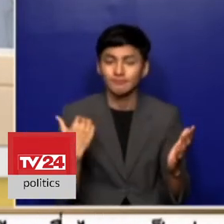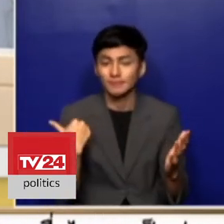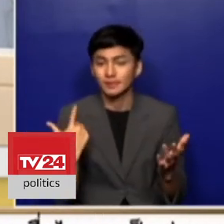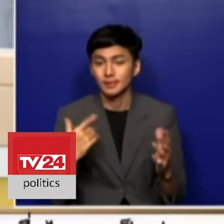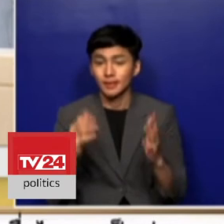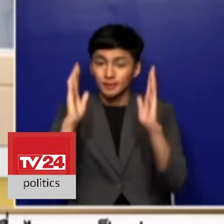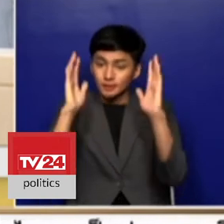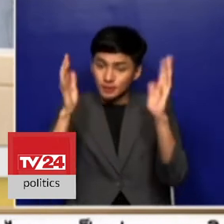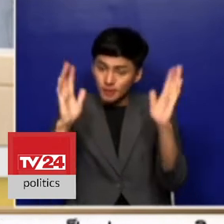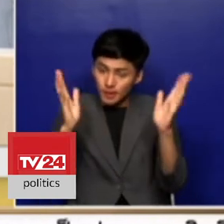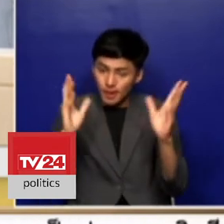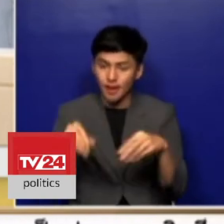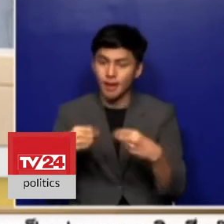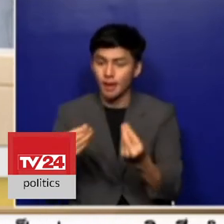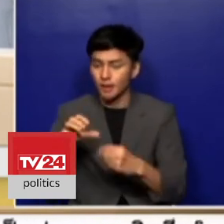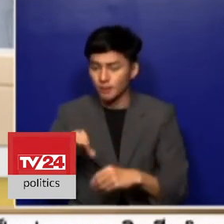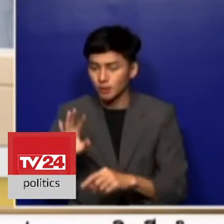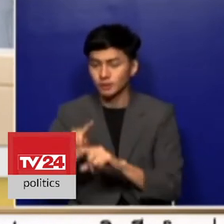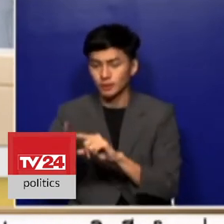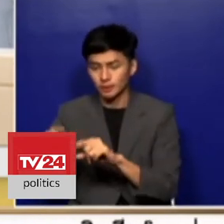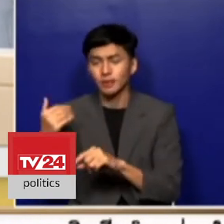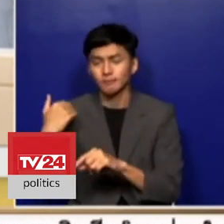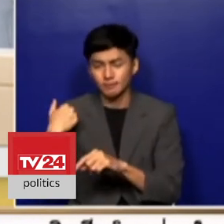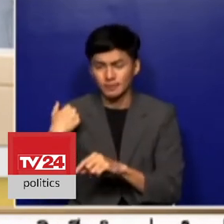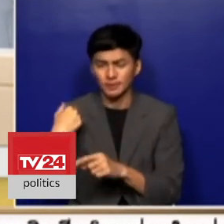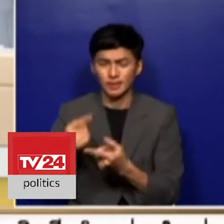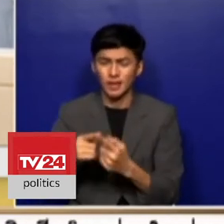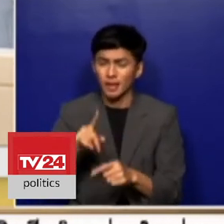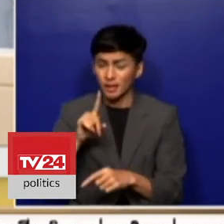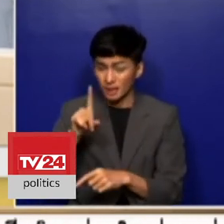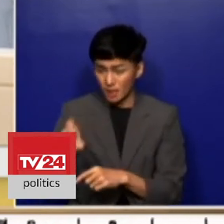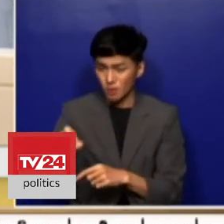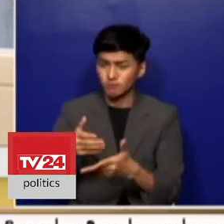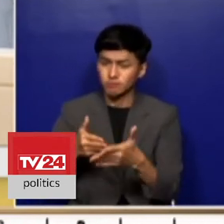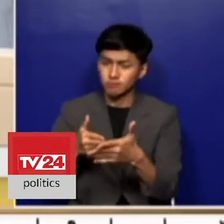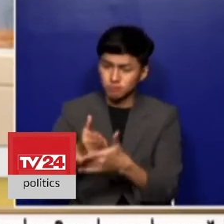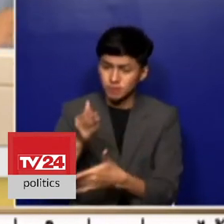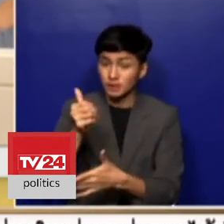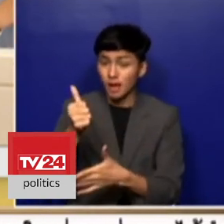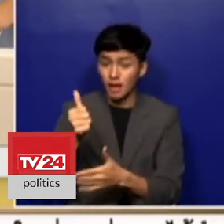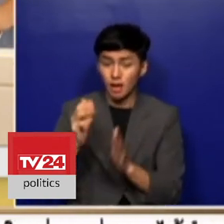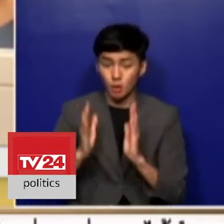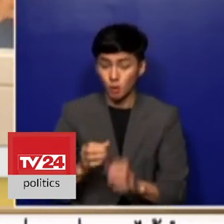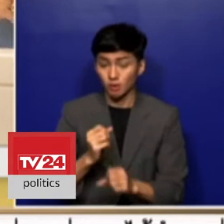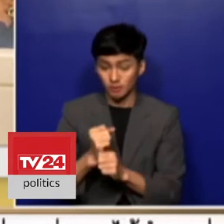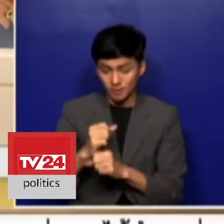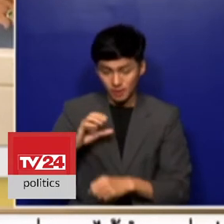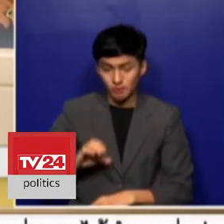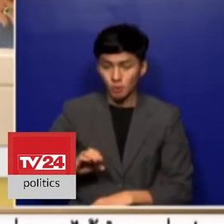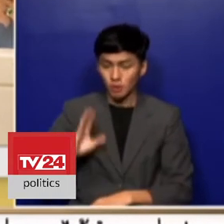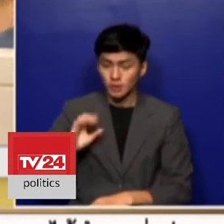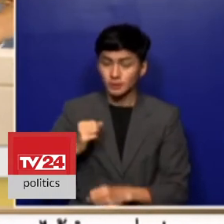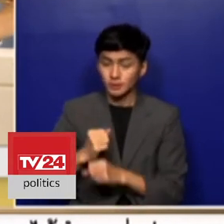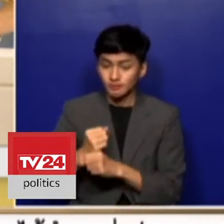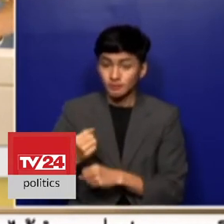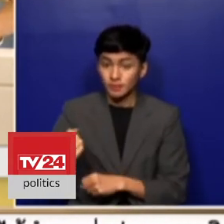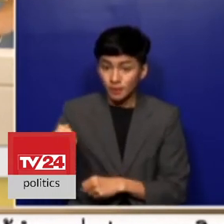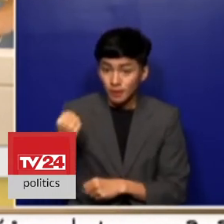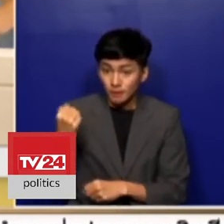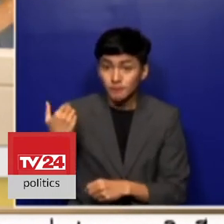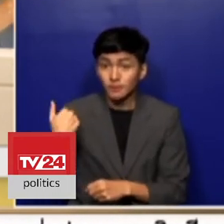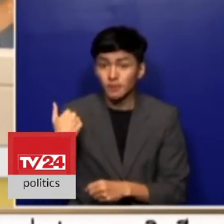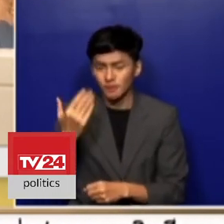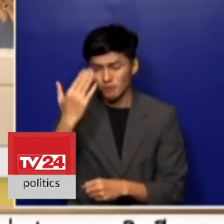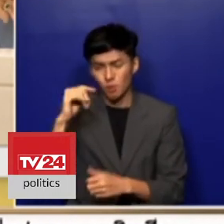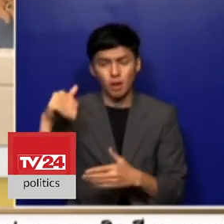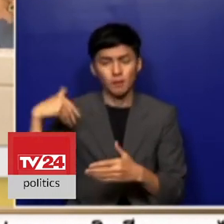ประกอบการแต่ถามว่าประสบความสำเร็จหรือไม่หรือผู้ประกอบการสามารถที่จะมีความแข็งแกร่งขึ้นหรือไม่เพราะที่